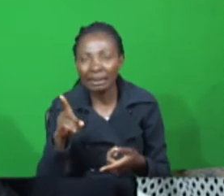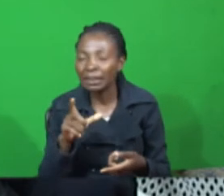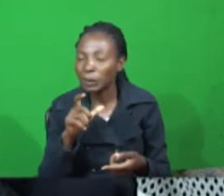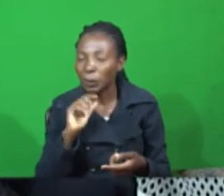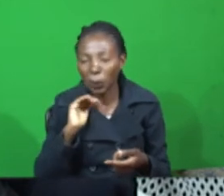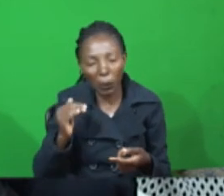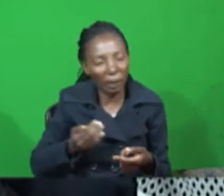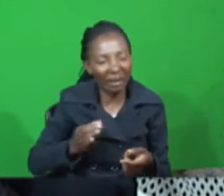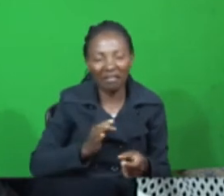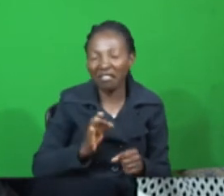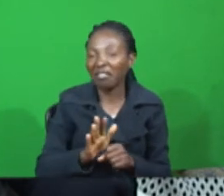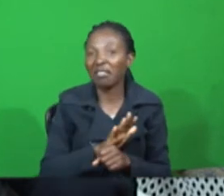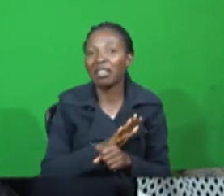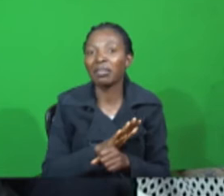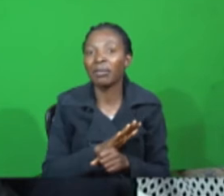akarurama kupfuura ini.